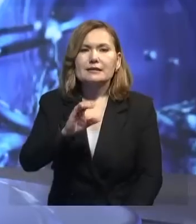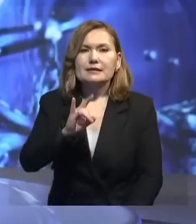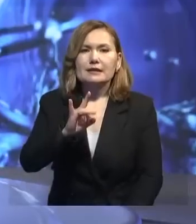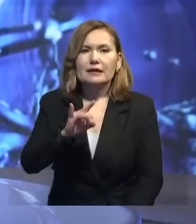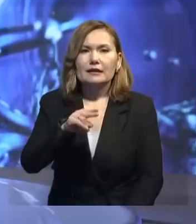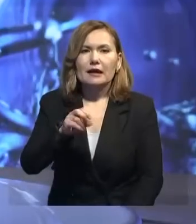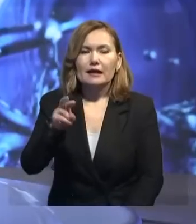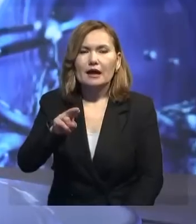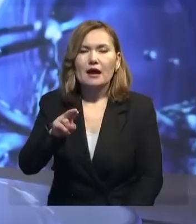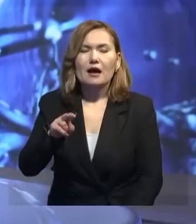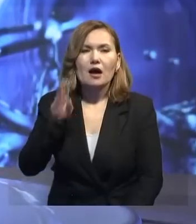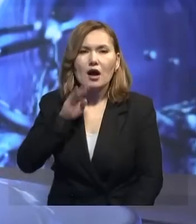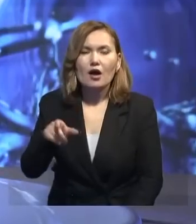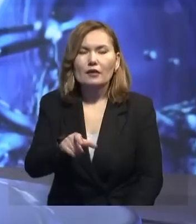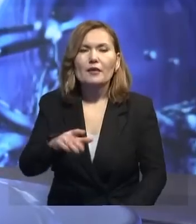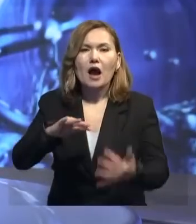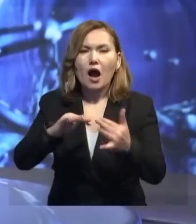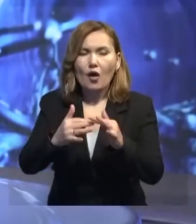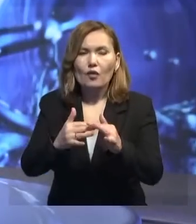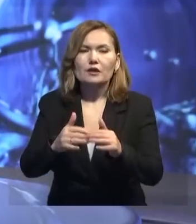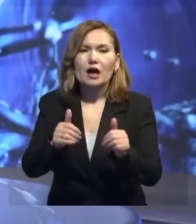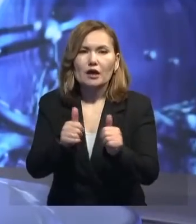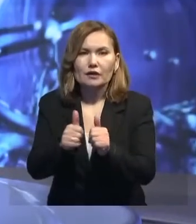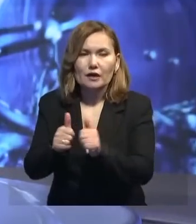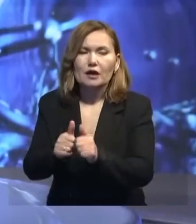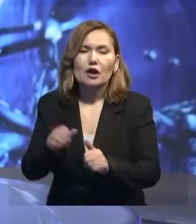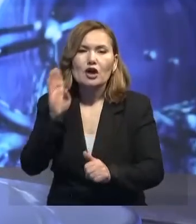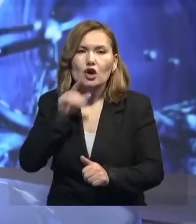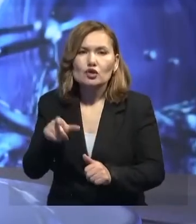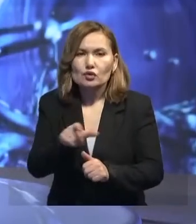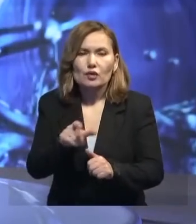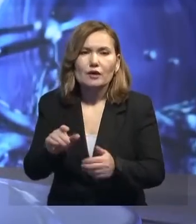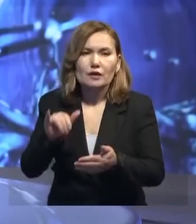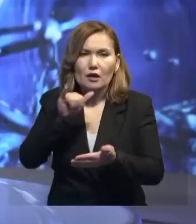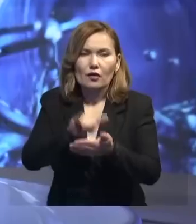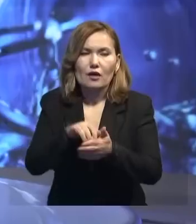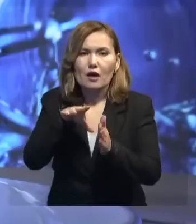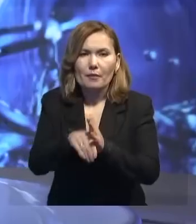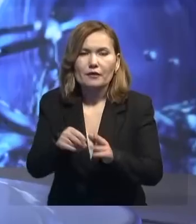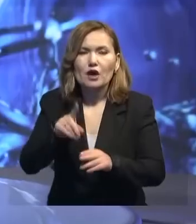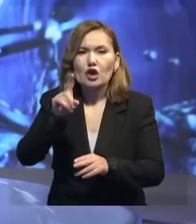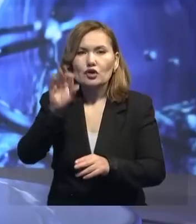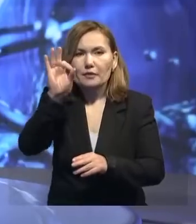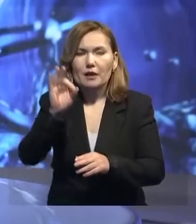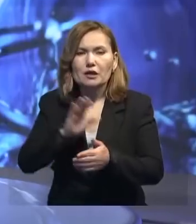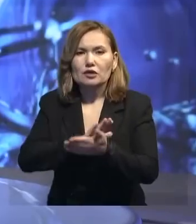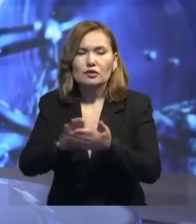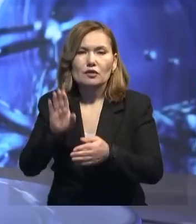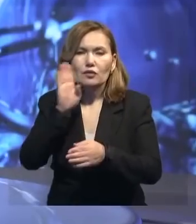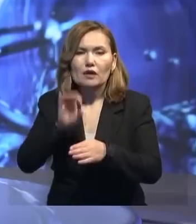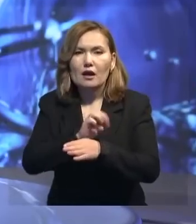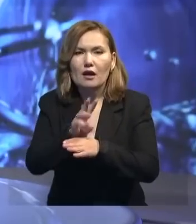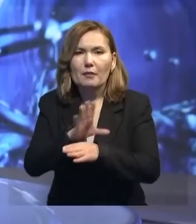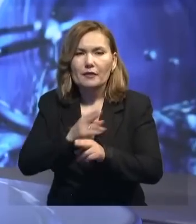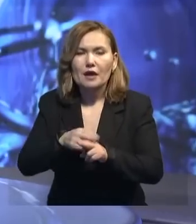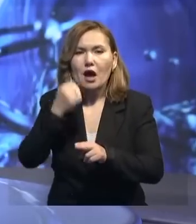Сырдарияның төрт ауылында биыл ауыз су құбыры жаңарады. Жалпы Қызылорда облысы Сырдария ауданының халқы 100% сумен қамтылған. Дегенмен